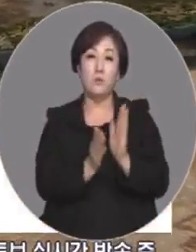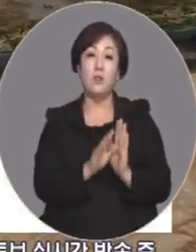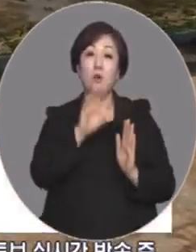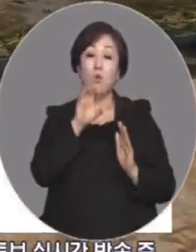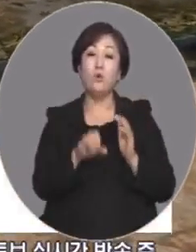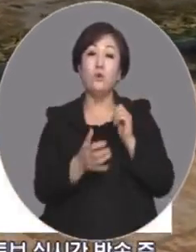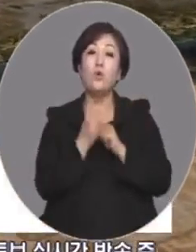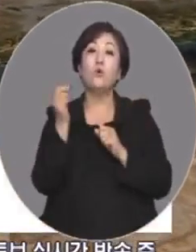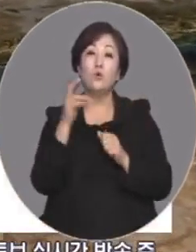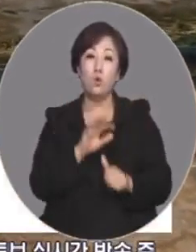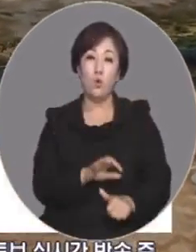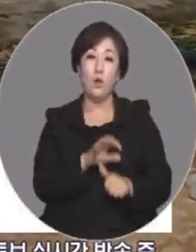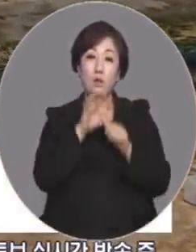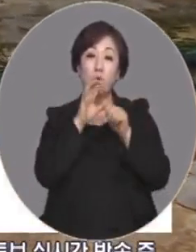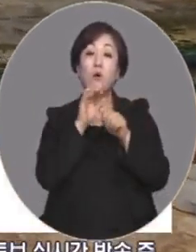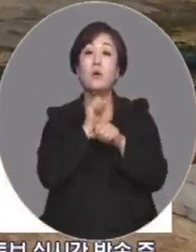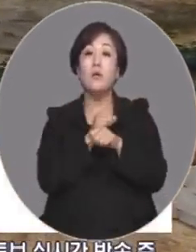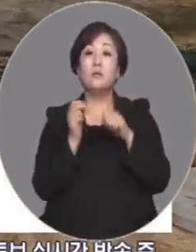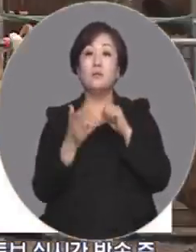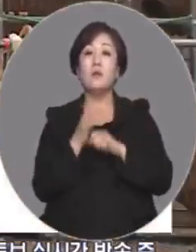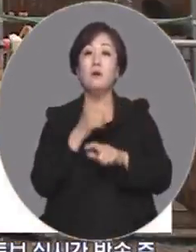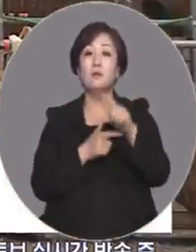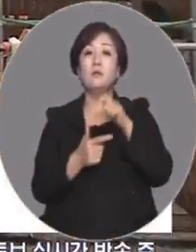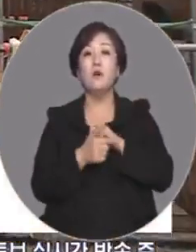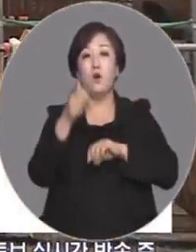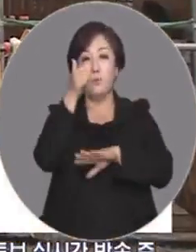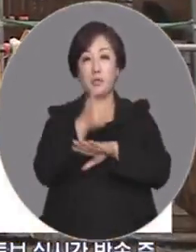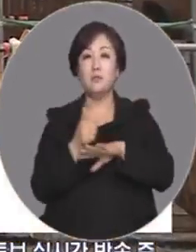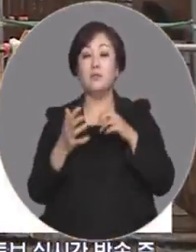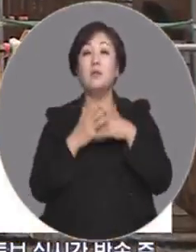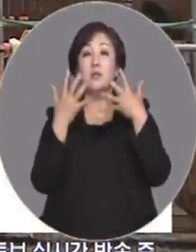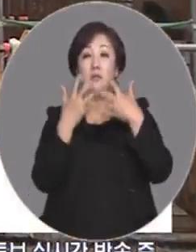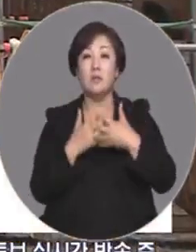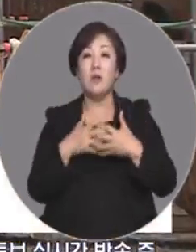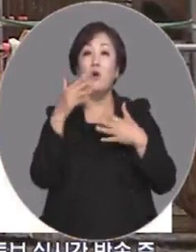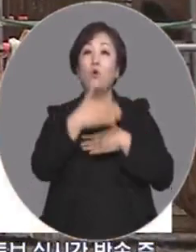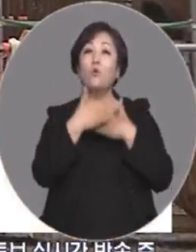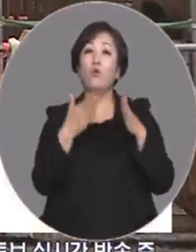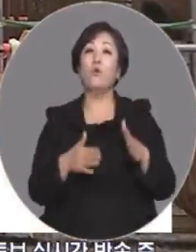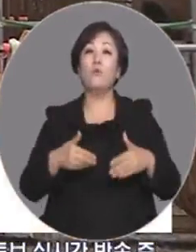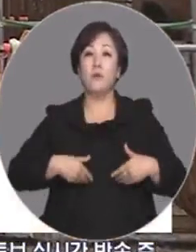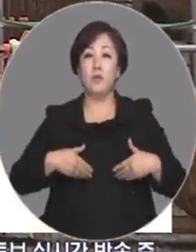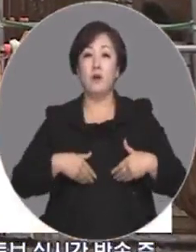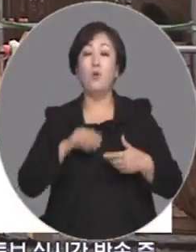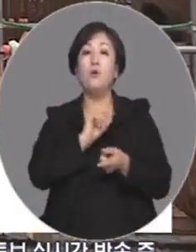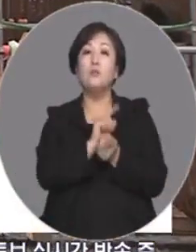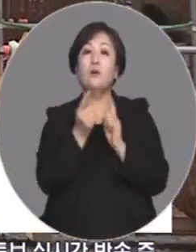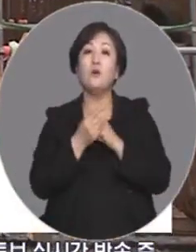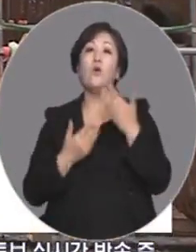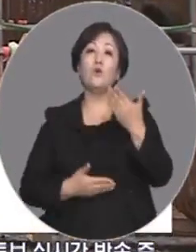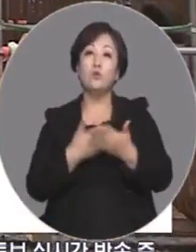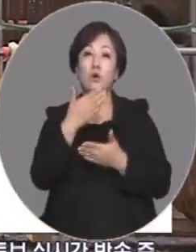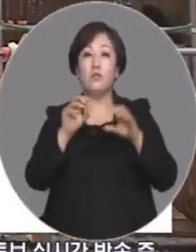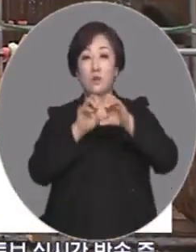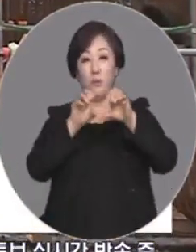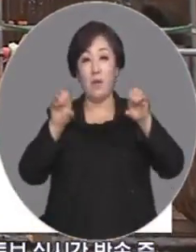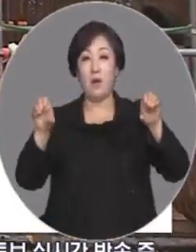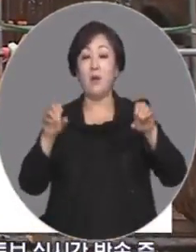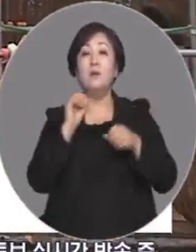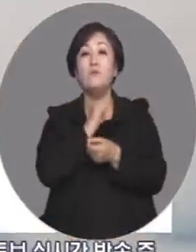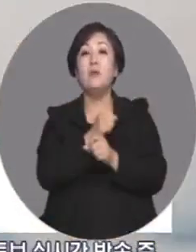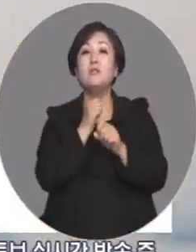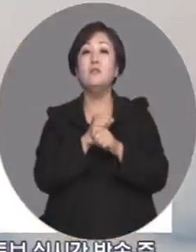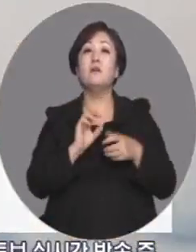그리고 그것을 활용해서 생산을 할 수 있는 냉열도 풍부하고요. 그리고 그것을 유통할 수 있는 배관도 다 인프라가 갖춰져